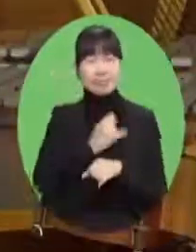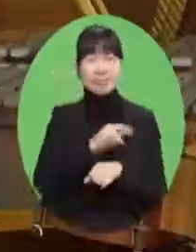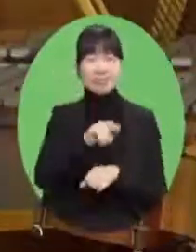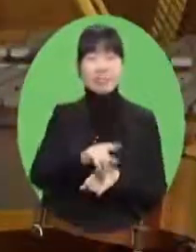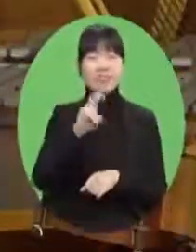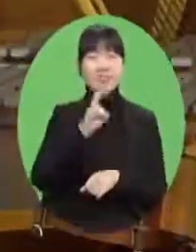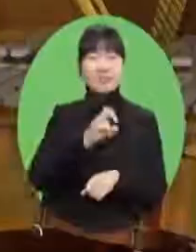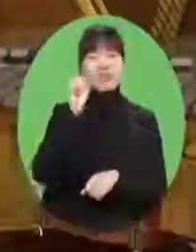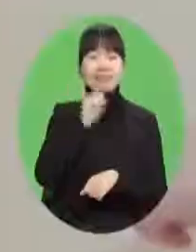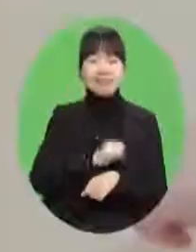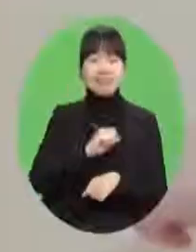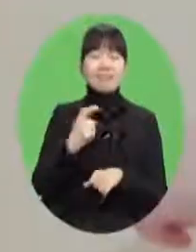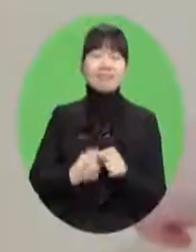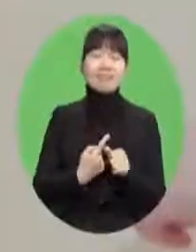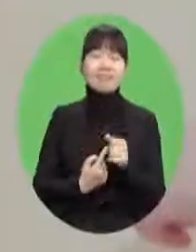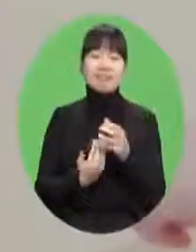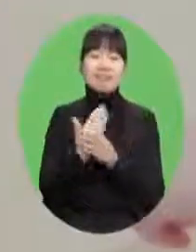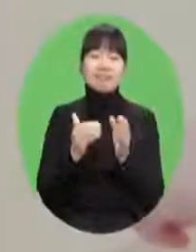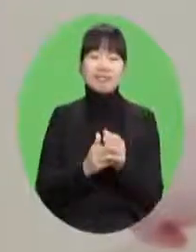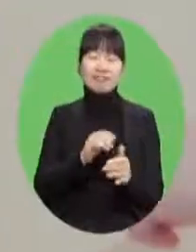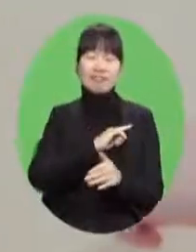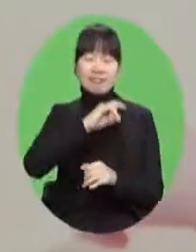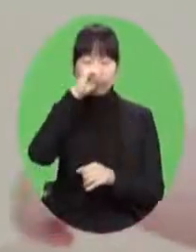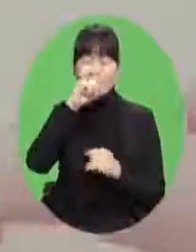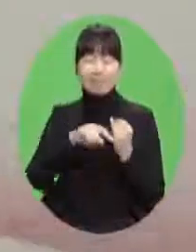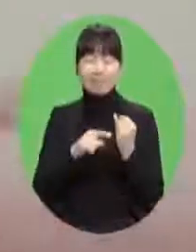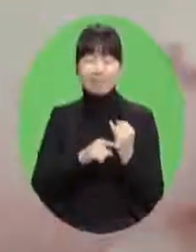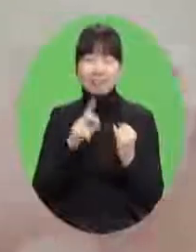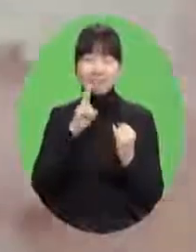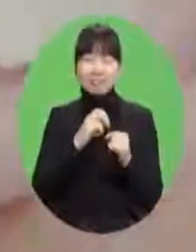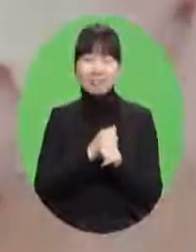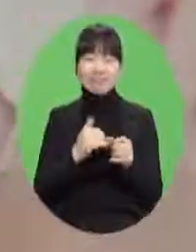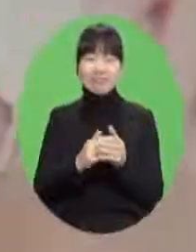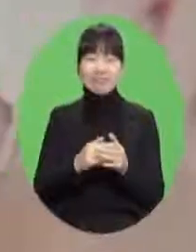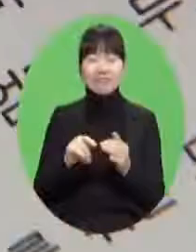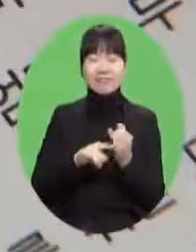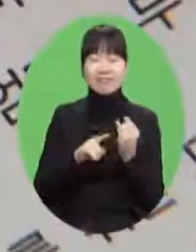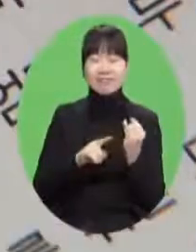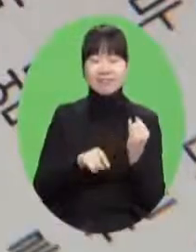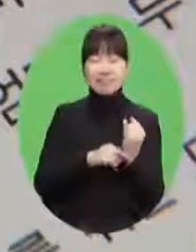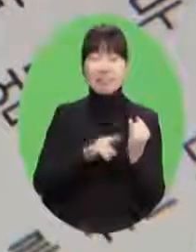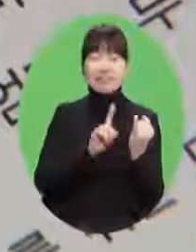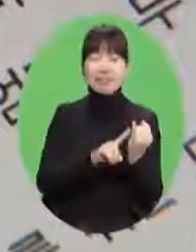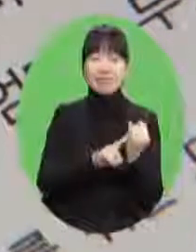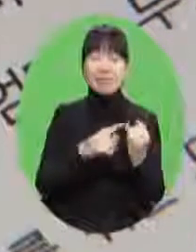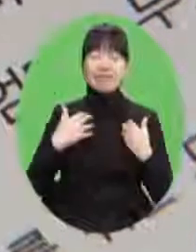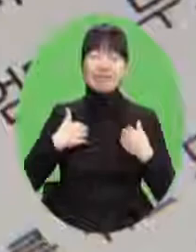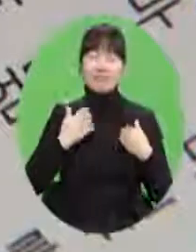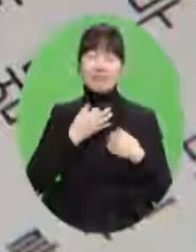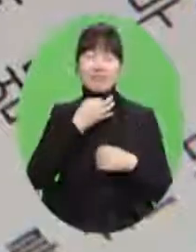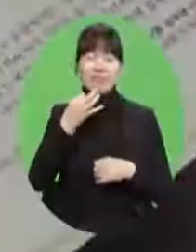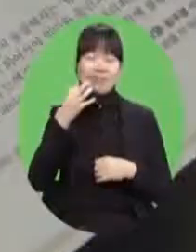음악을 좋아하게 되는 거죠. 가장 좋은 태교 음악은 바로 산모가 즐겁게 듣고 부를